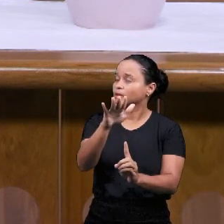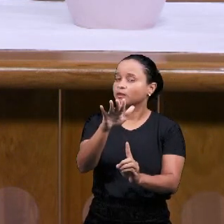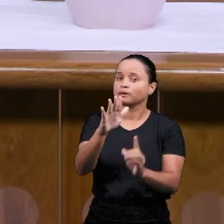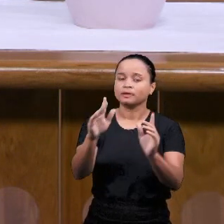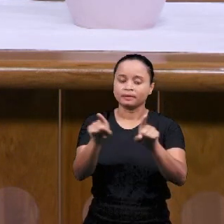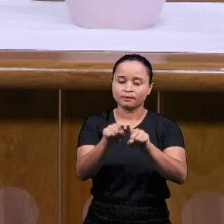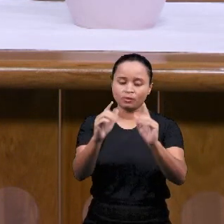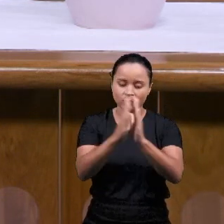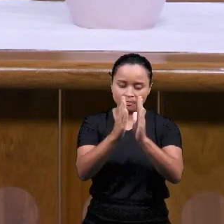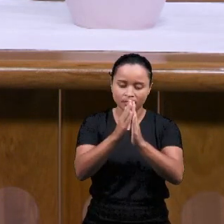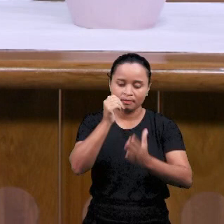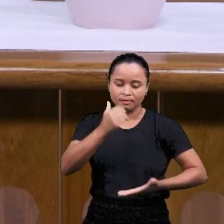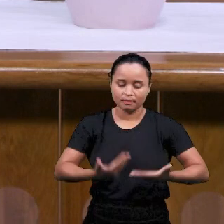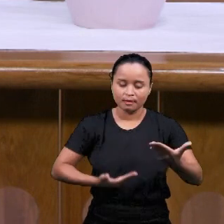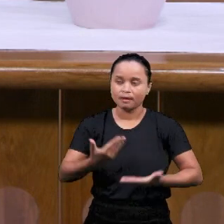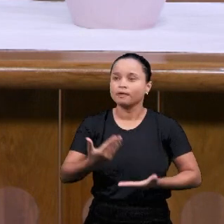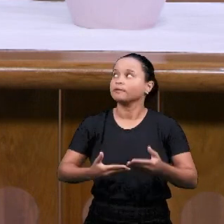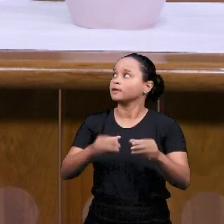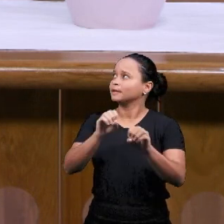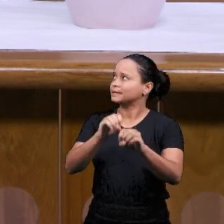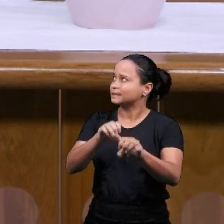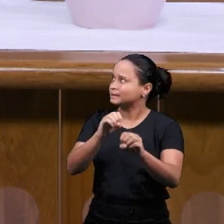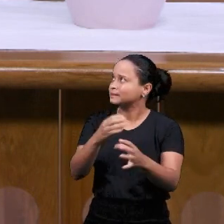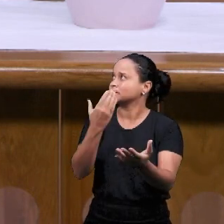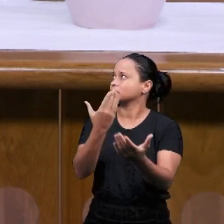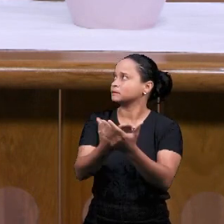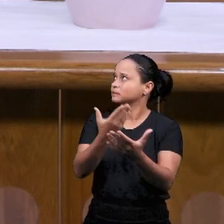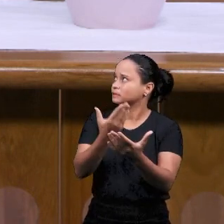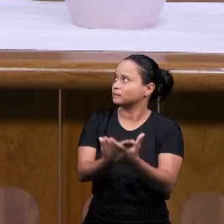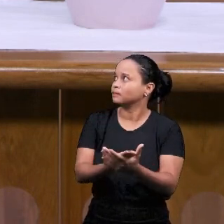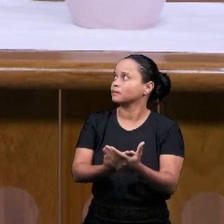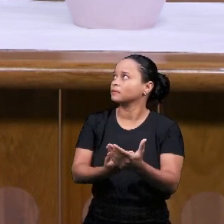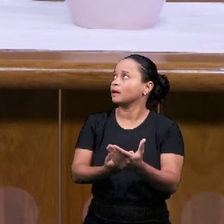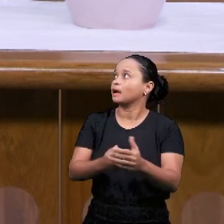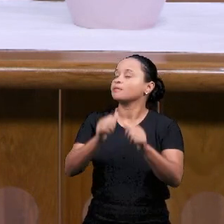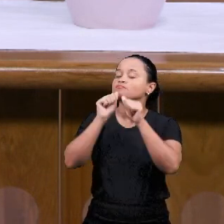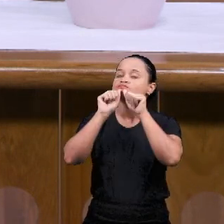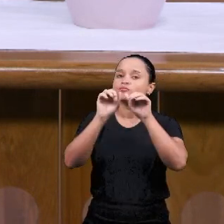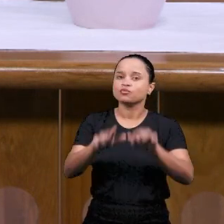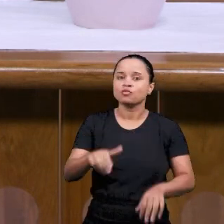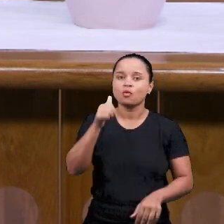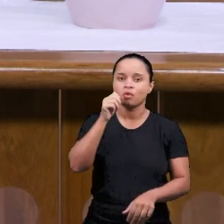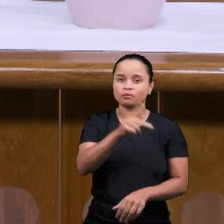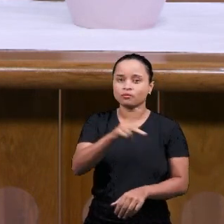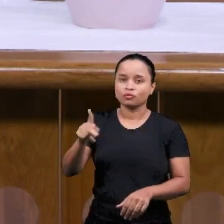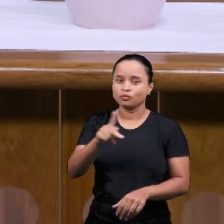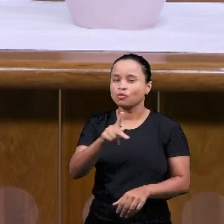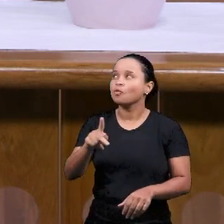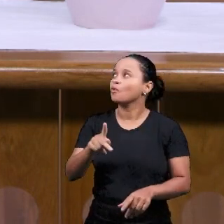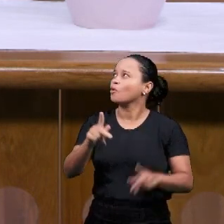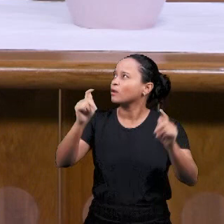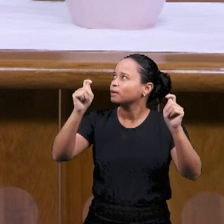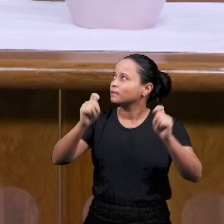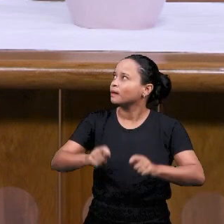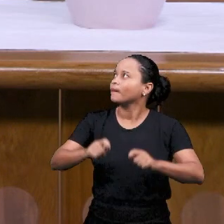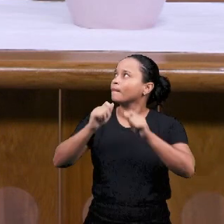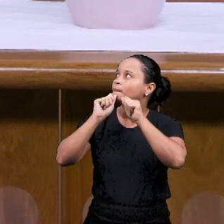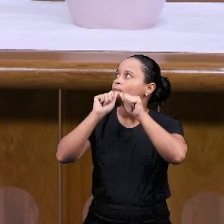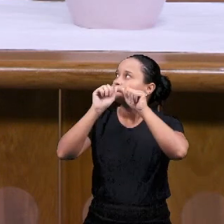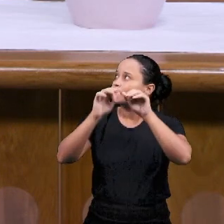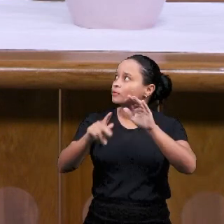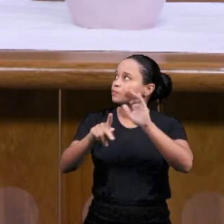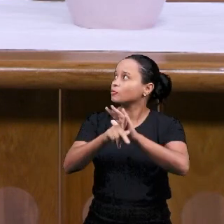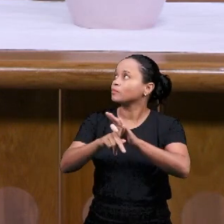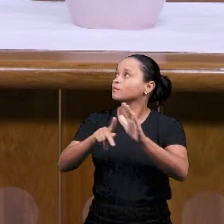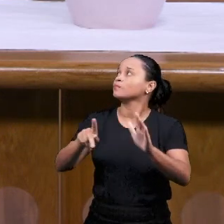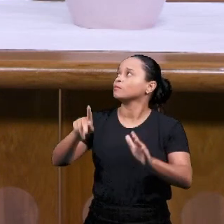pour les professeurs, puissent donner toutes leurs ressources et la capacitation en les remplissant de